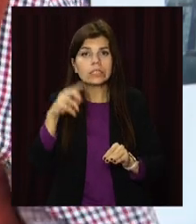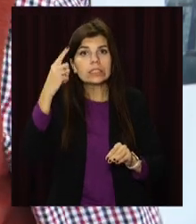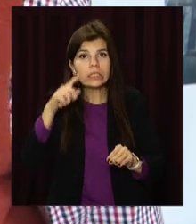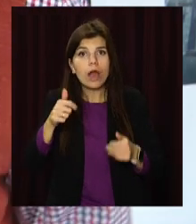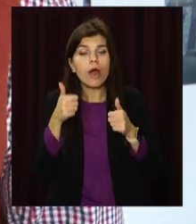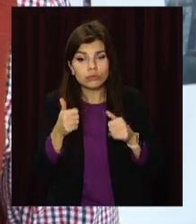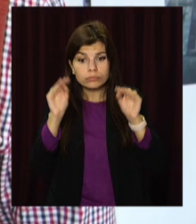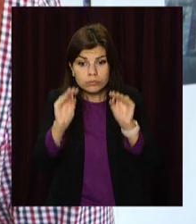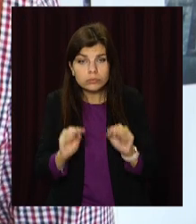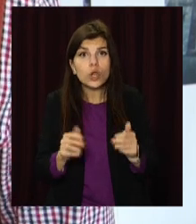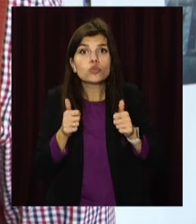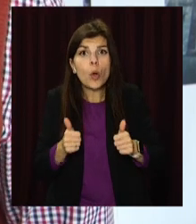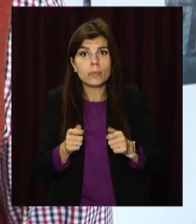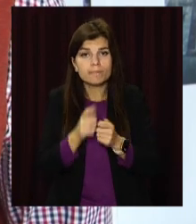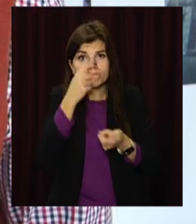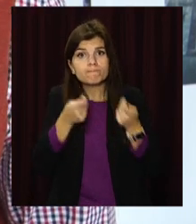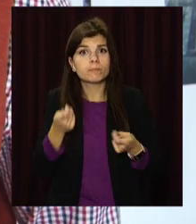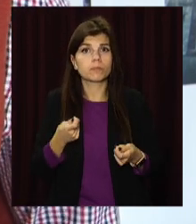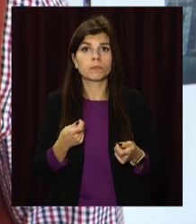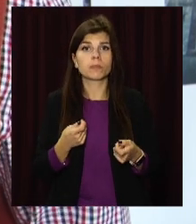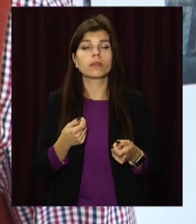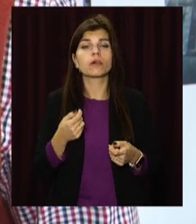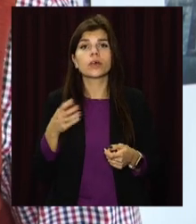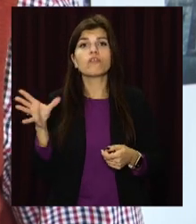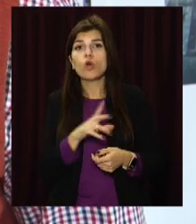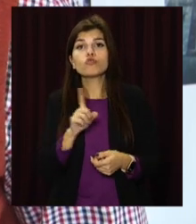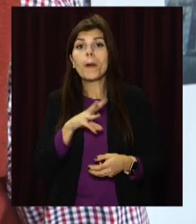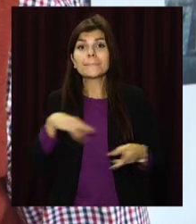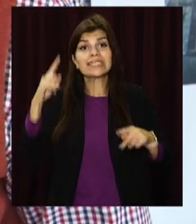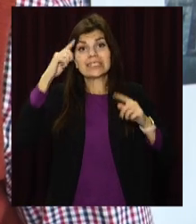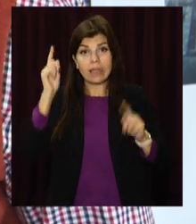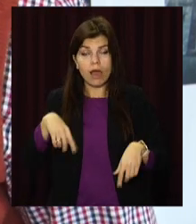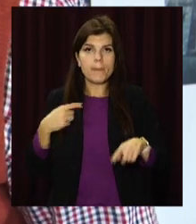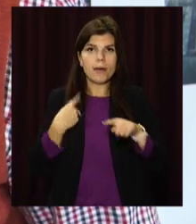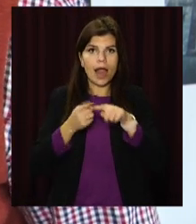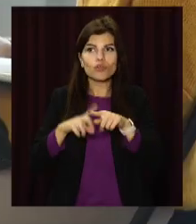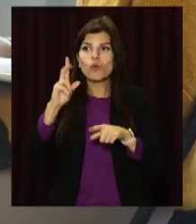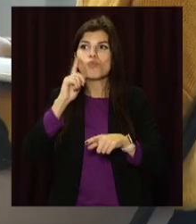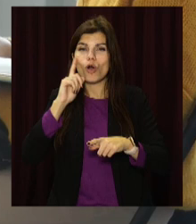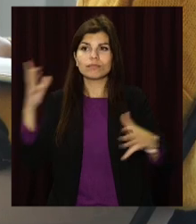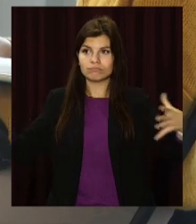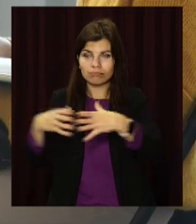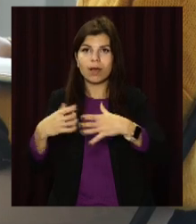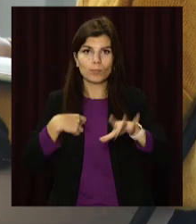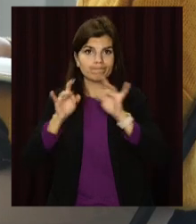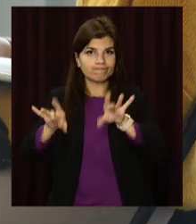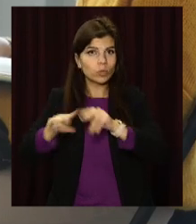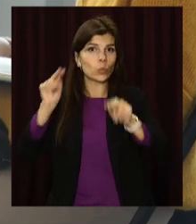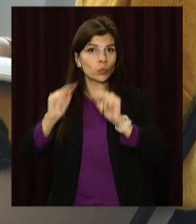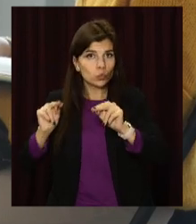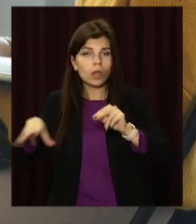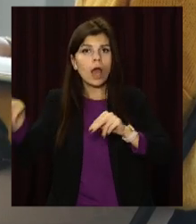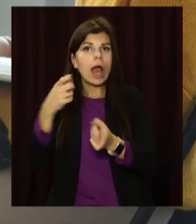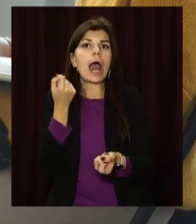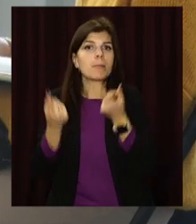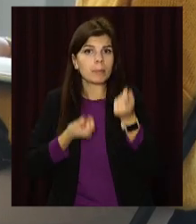успішно реалізували. І все, що ми все, що знаємо об этом, ми їм розказали. Учасники заповнювали анкету та